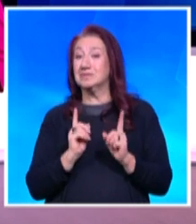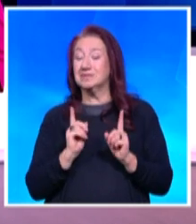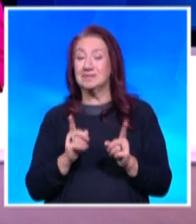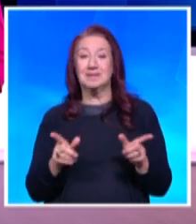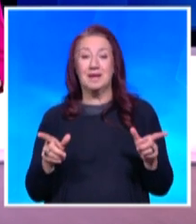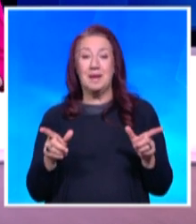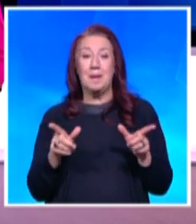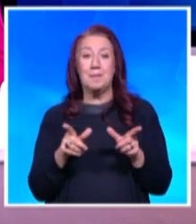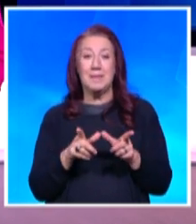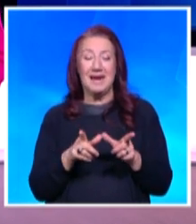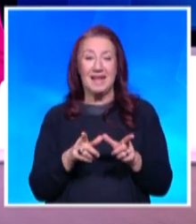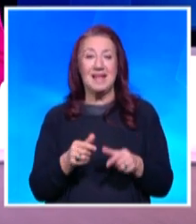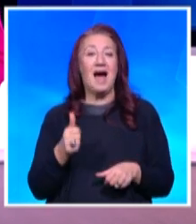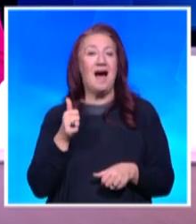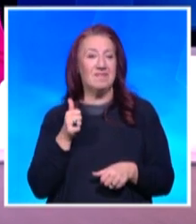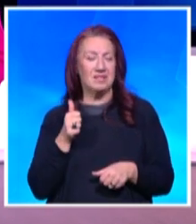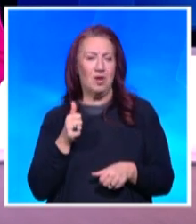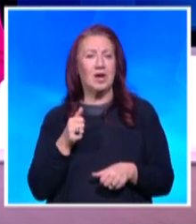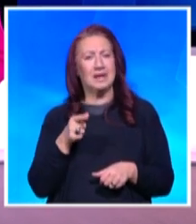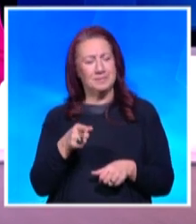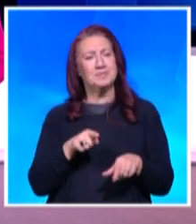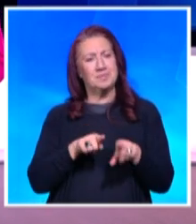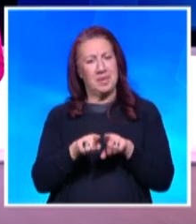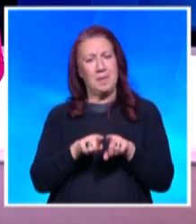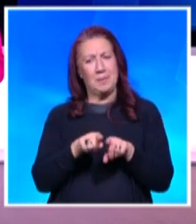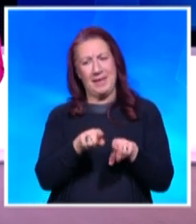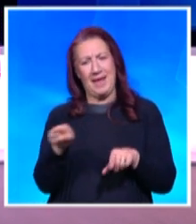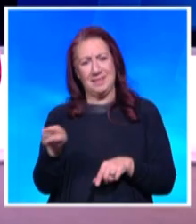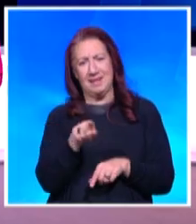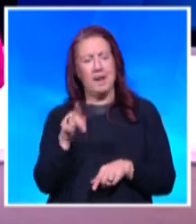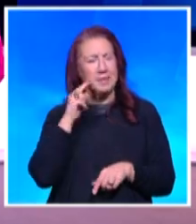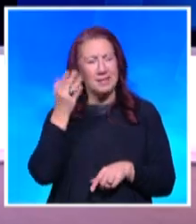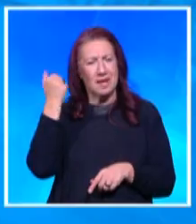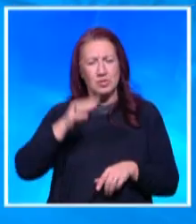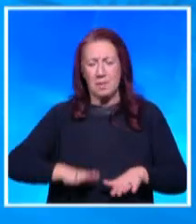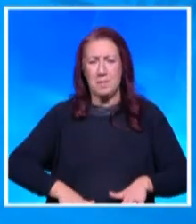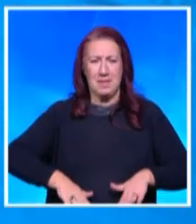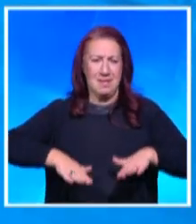Милена Авелок, близка приятелка на братята, с която се познават от деца.